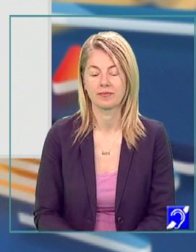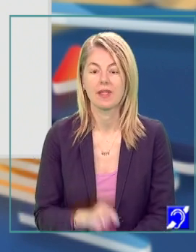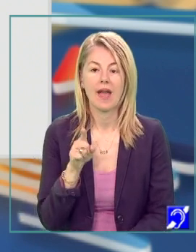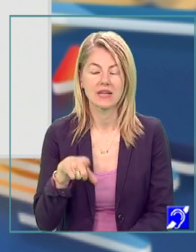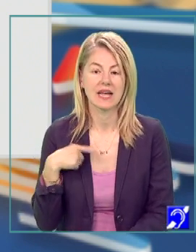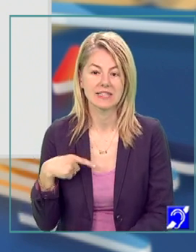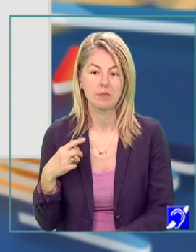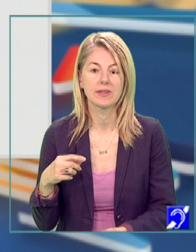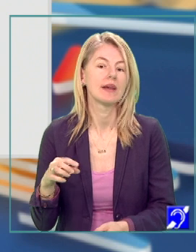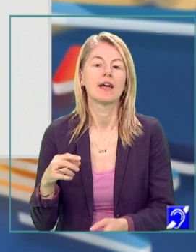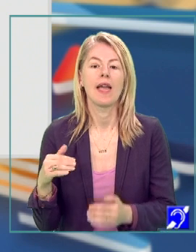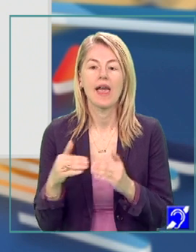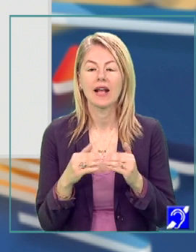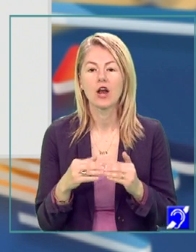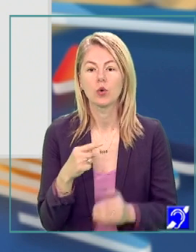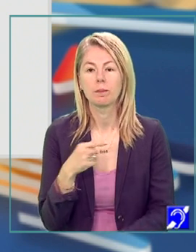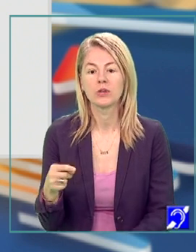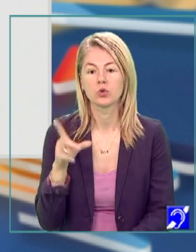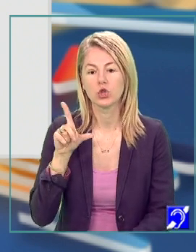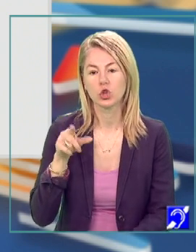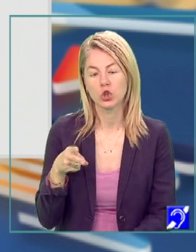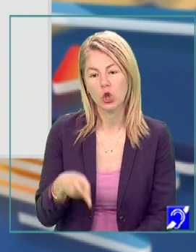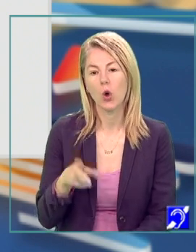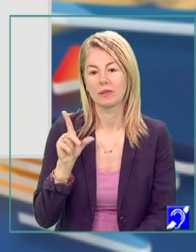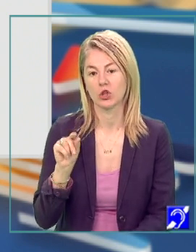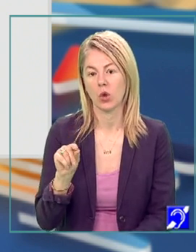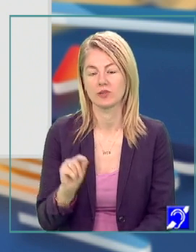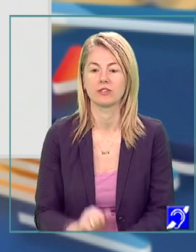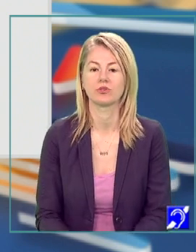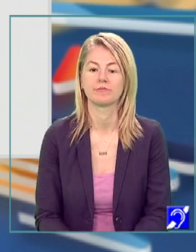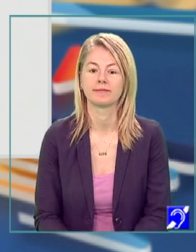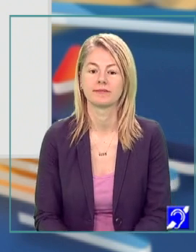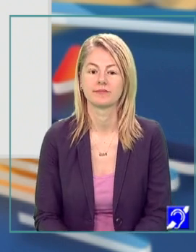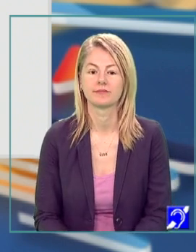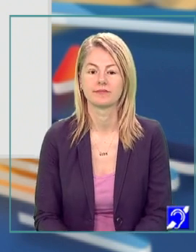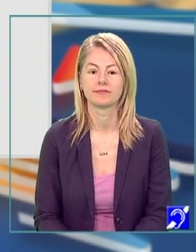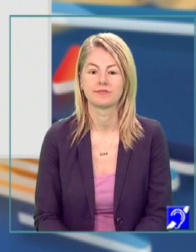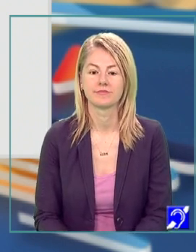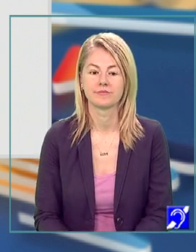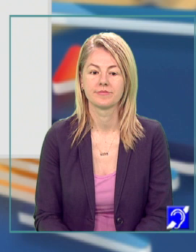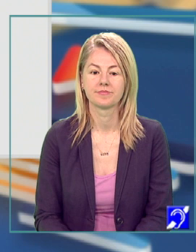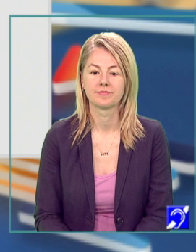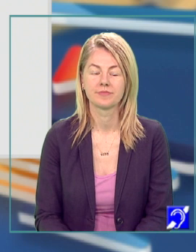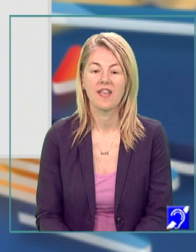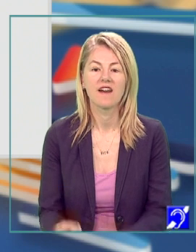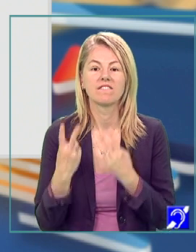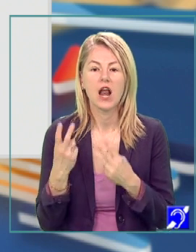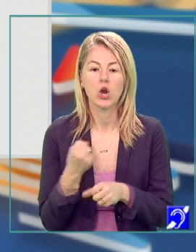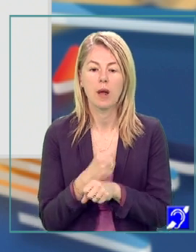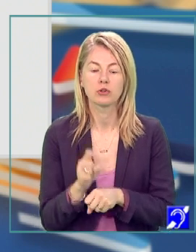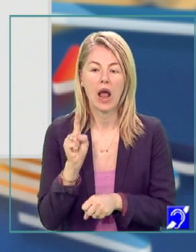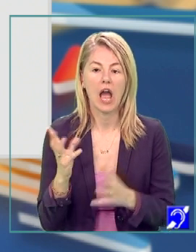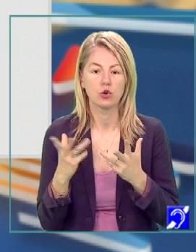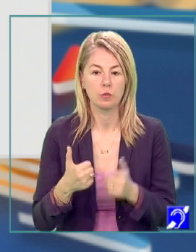Deci 2 ori minus 1010, care înseamnă minus 2020. Valoarea absolută